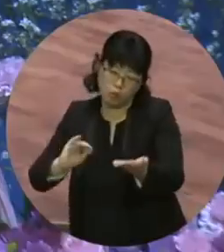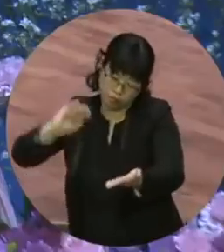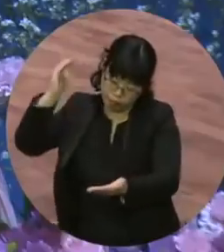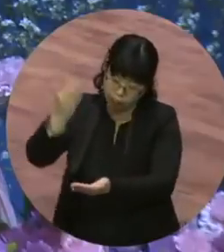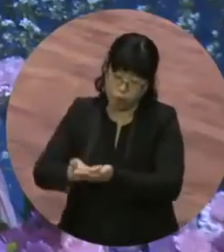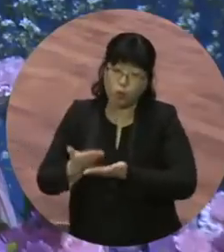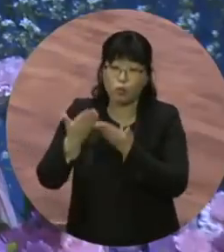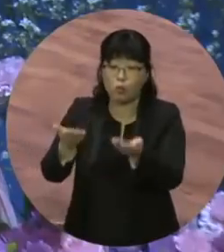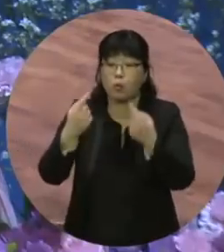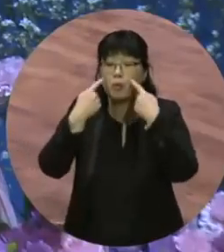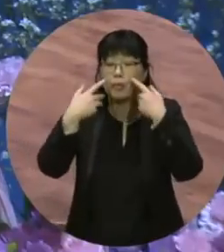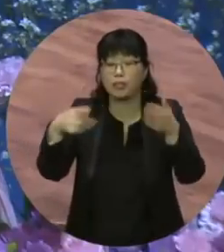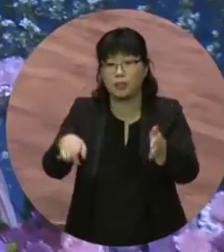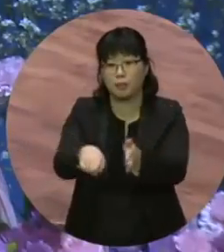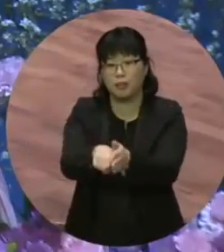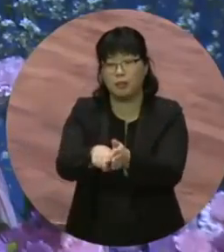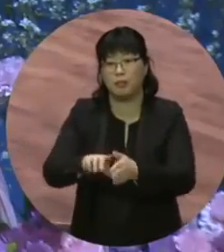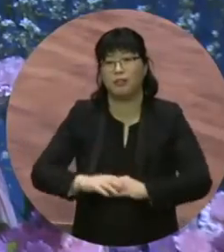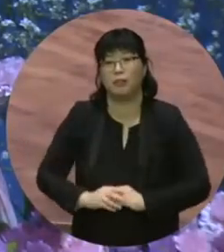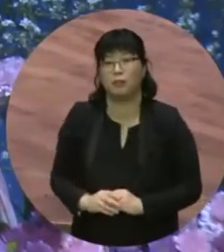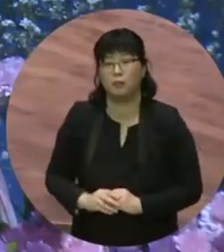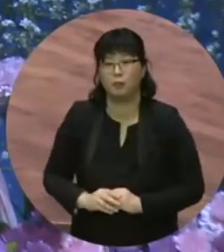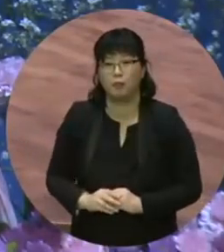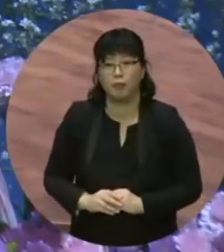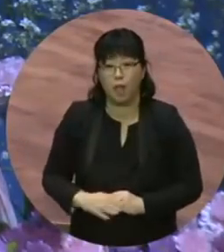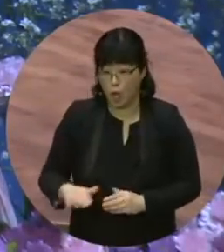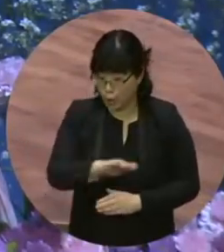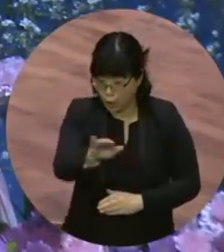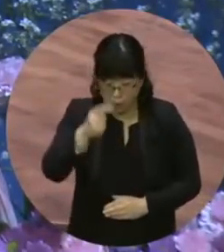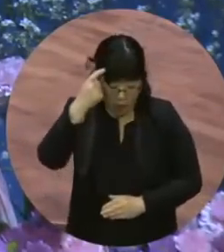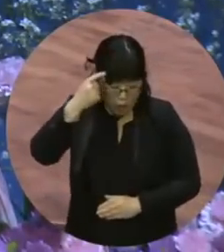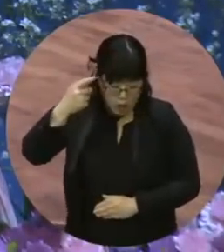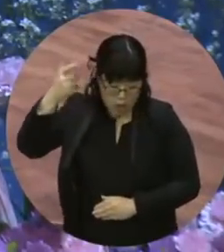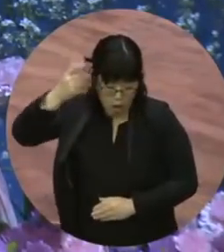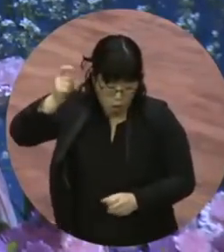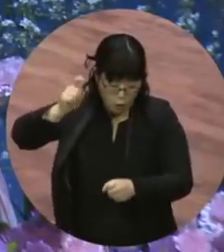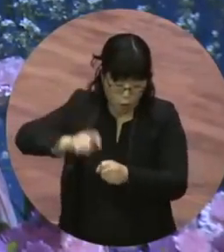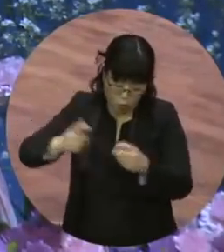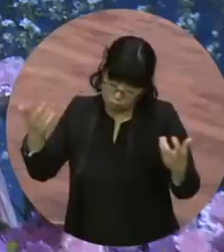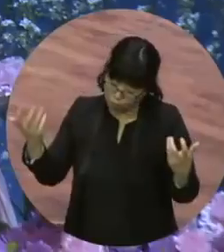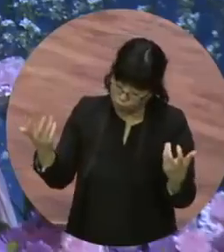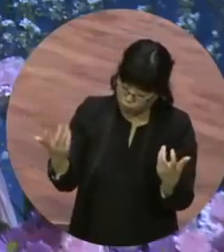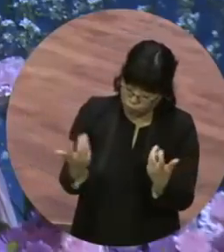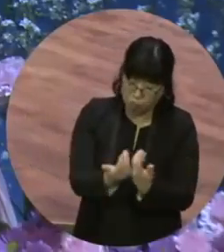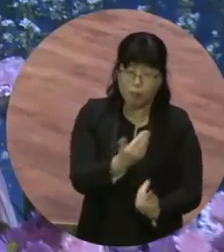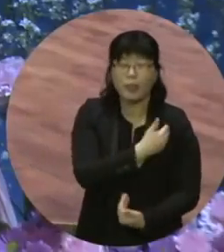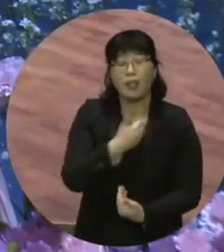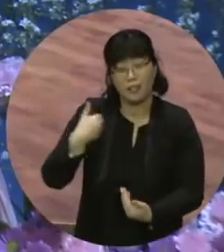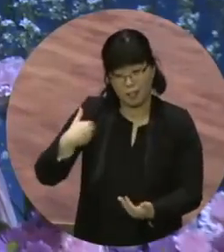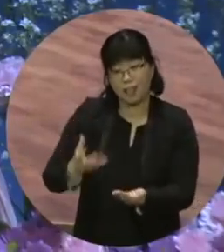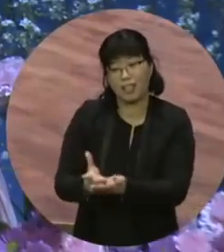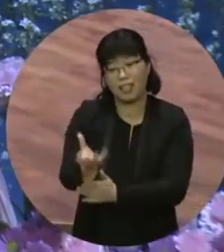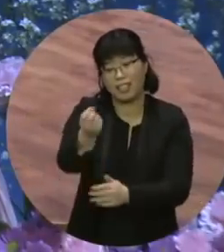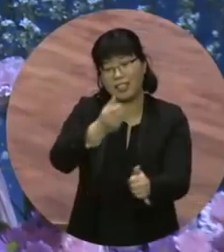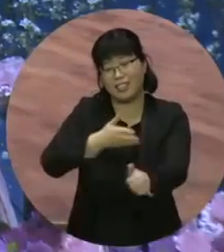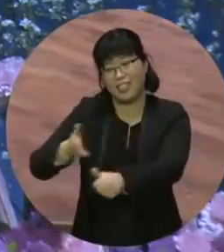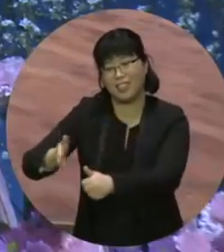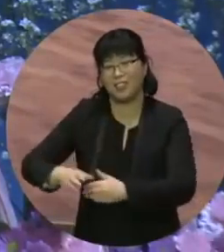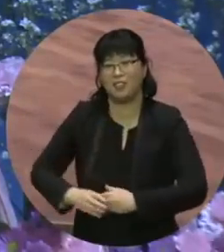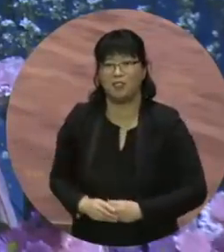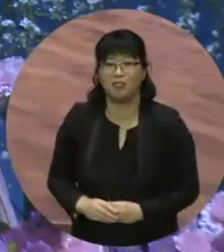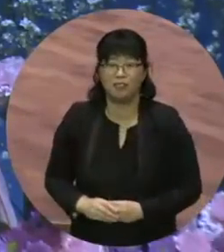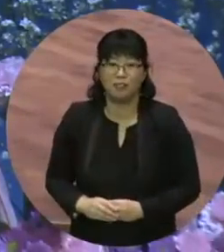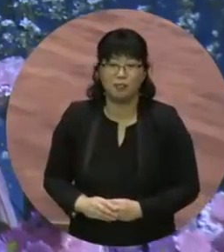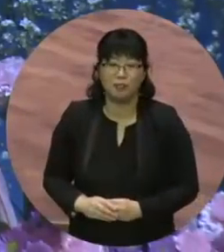영적으로 부유한 인생 되시기를 바랍니다. 하나님의 은혜는요 마치 파도와